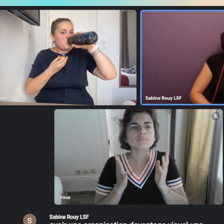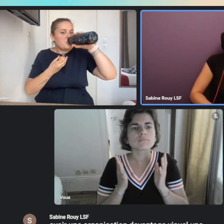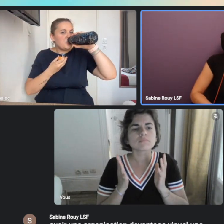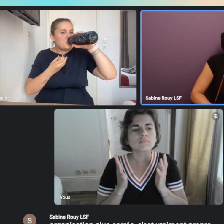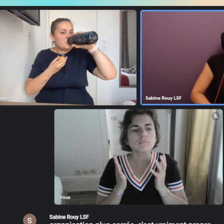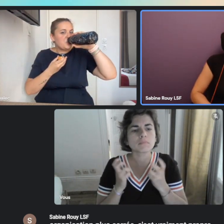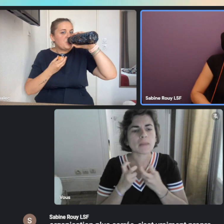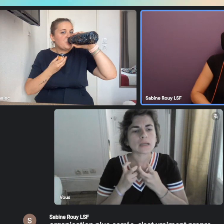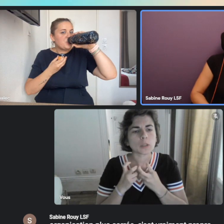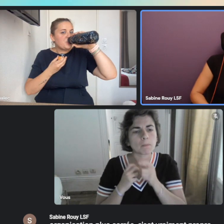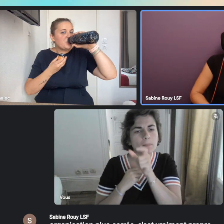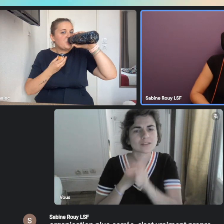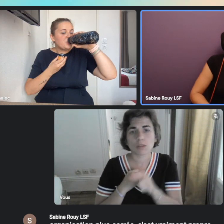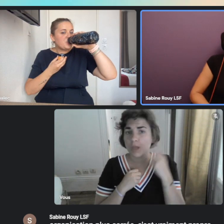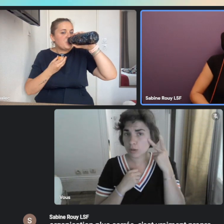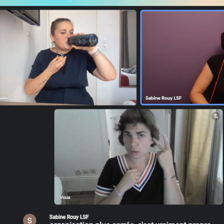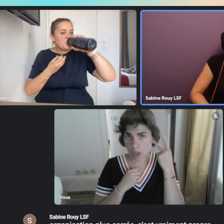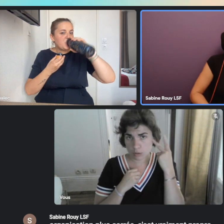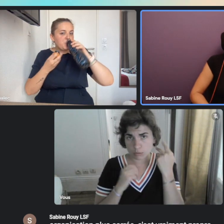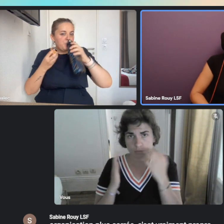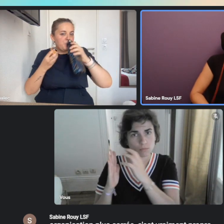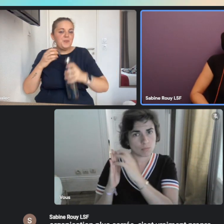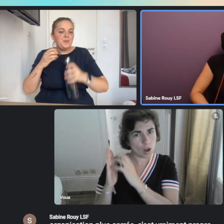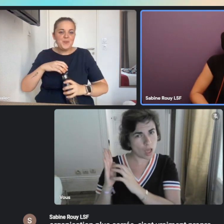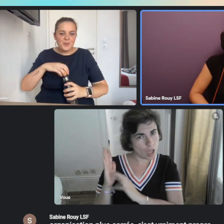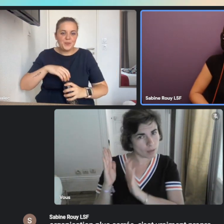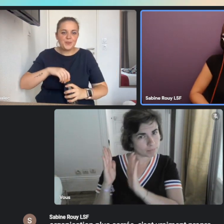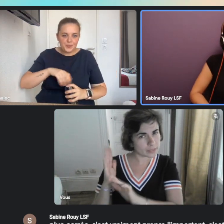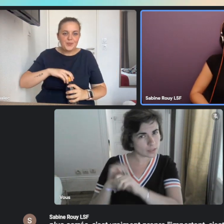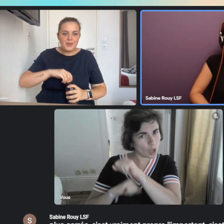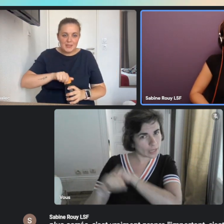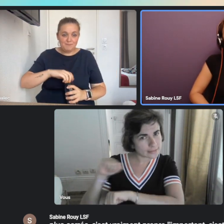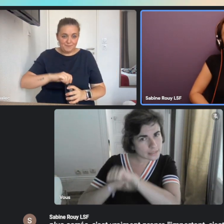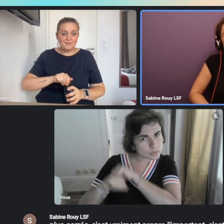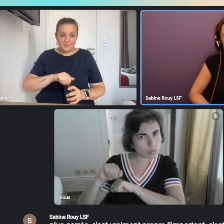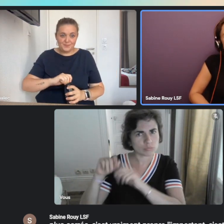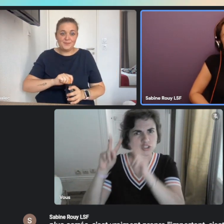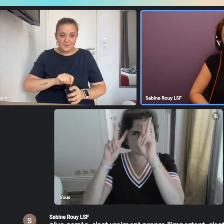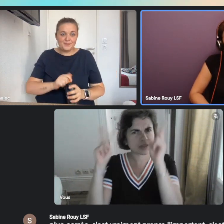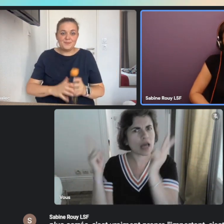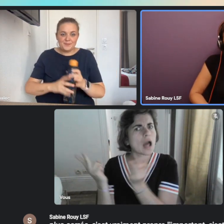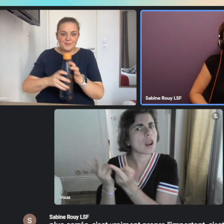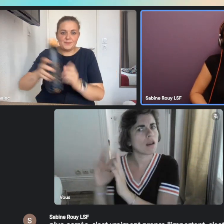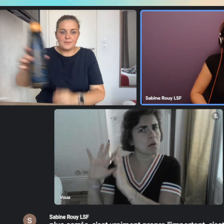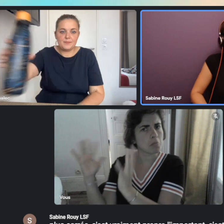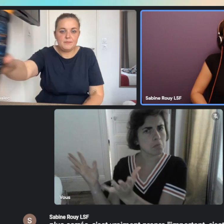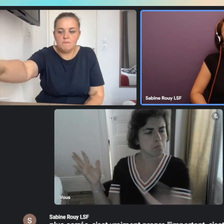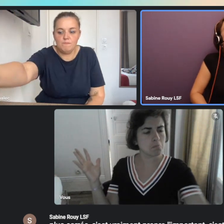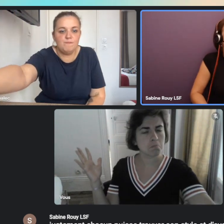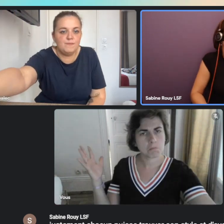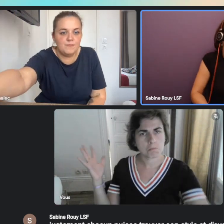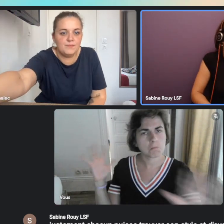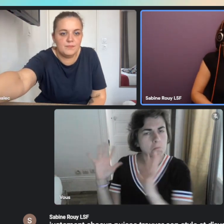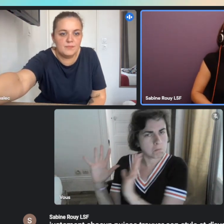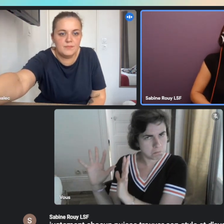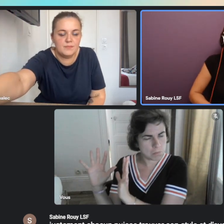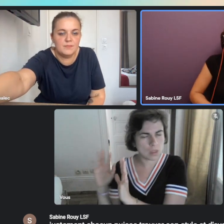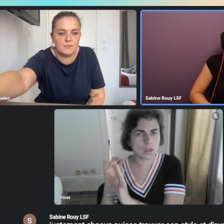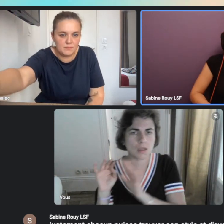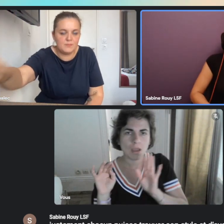je me posais la question, par exemple, une personne entendante, qui utilise le bullet pour